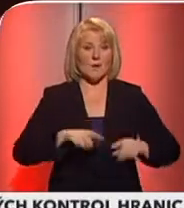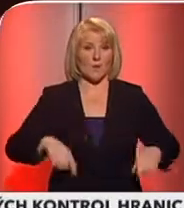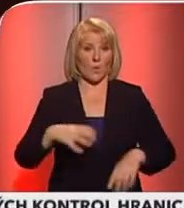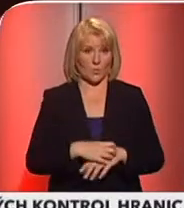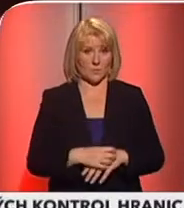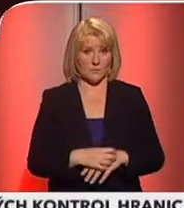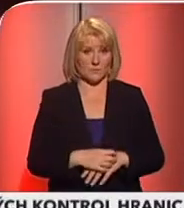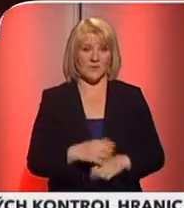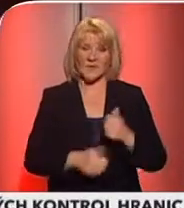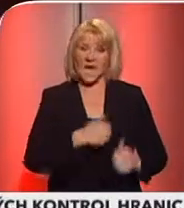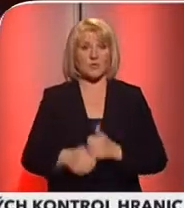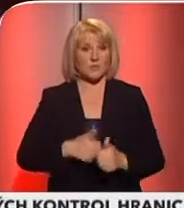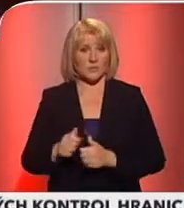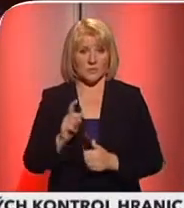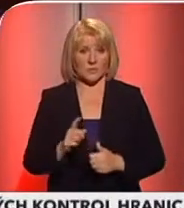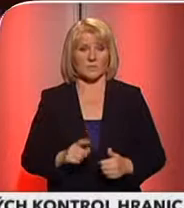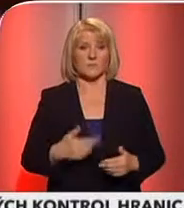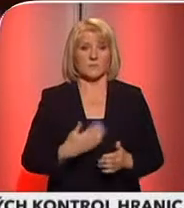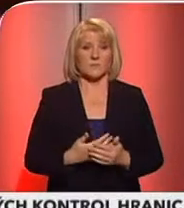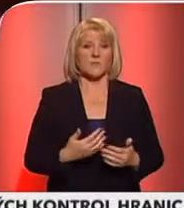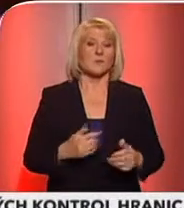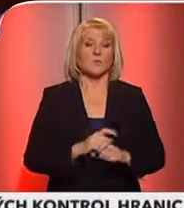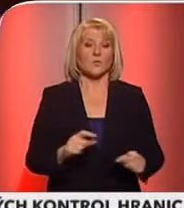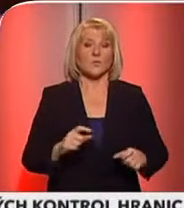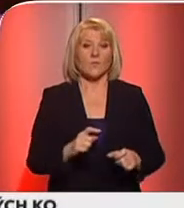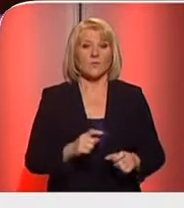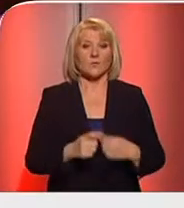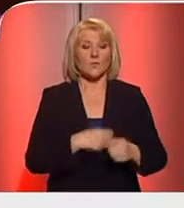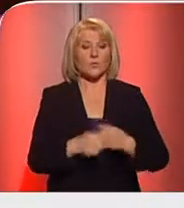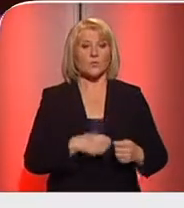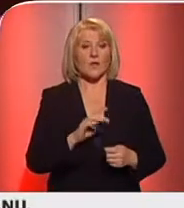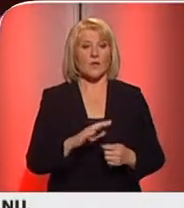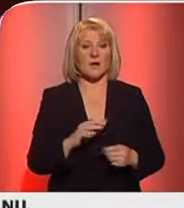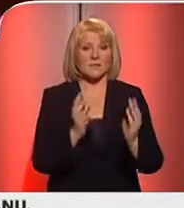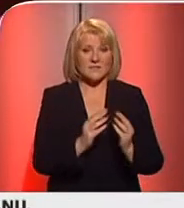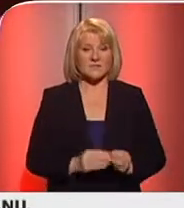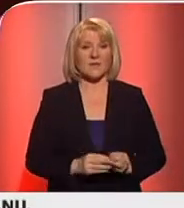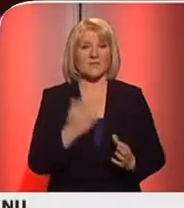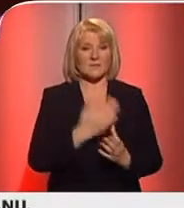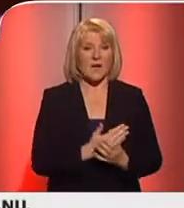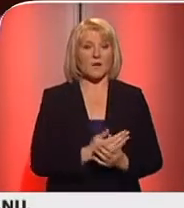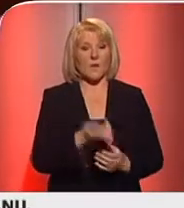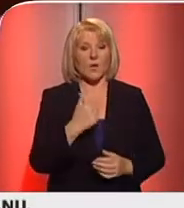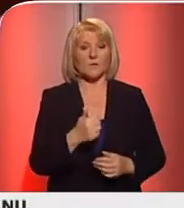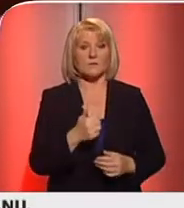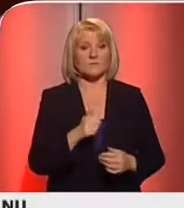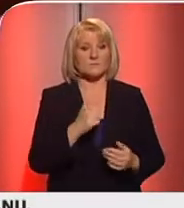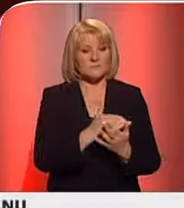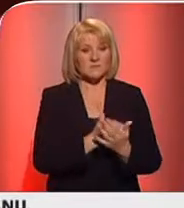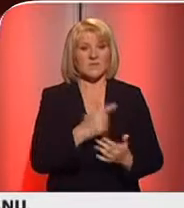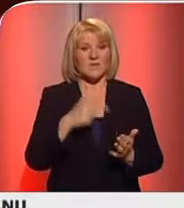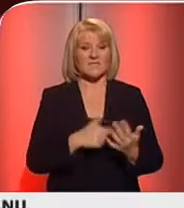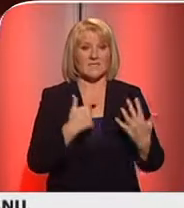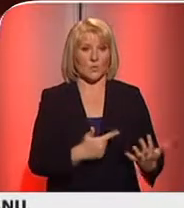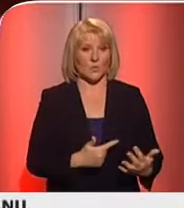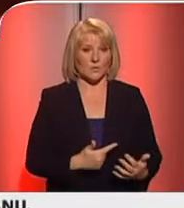korun každý rok, tím, jakým způsobem se nastavily ty daňové otázky v tom roce 2007. A to si